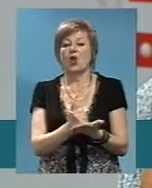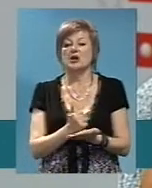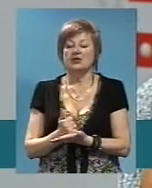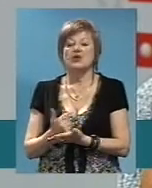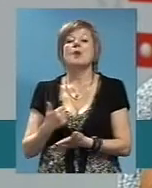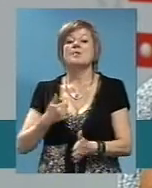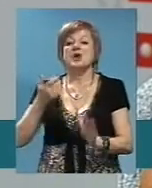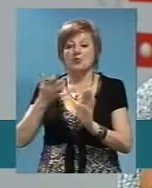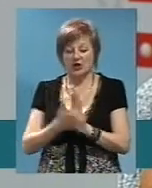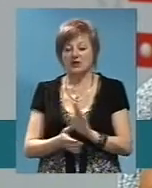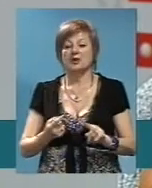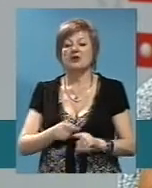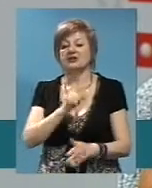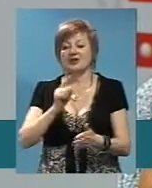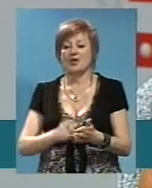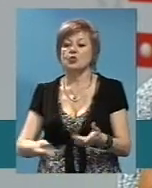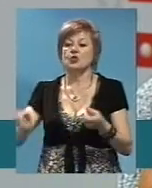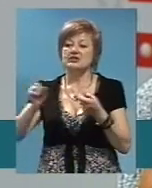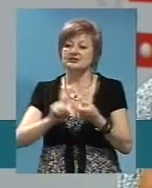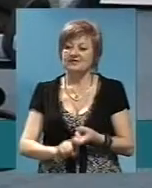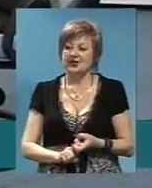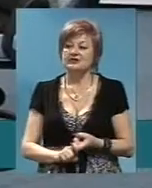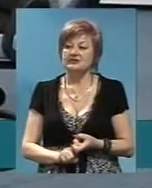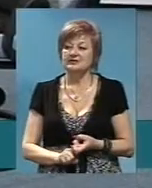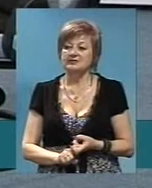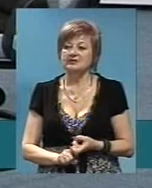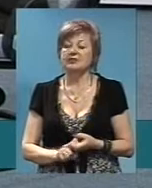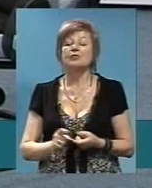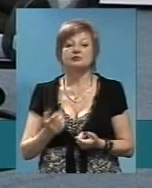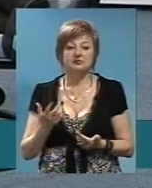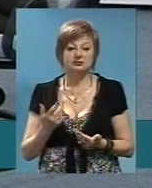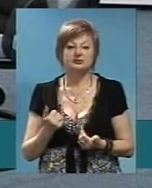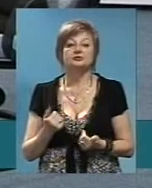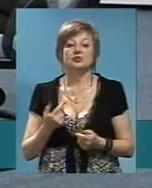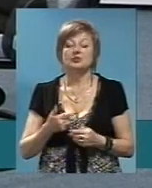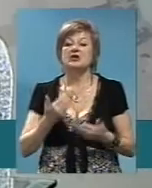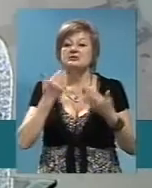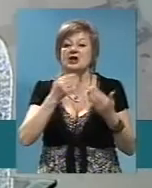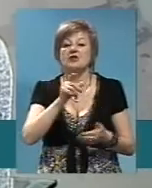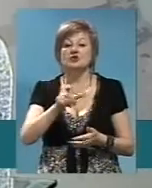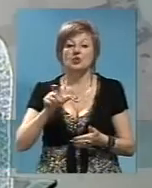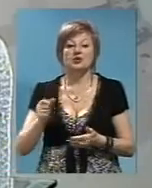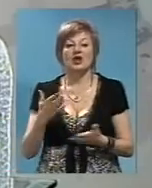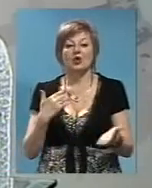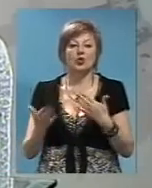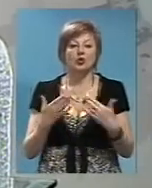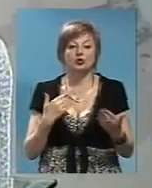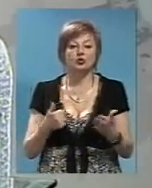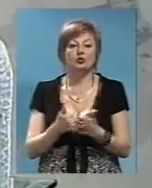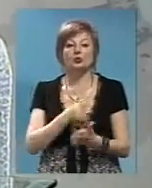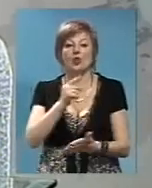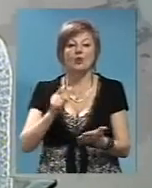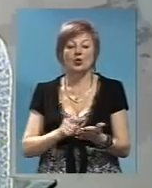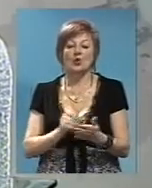що ми розуміємо, мабуть, це питання пов'язане з... Ну, ми, до речі, також поцікавилися у пересічних городян, як вони ставляться до